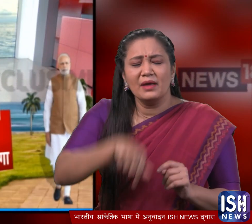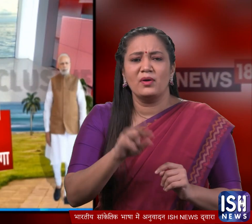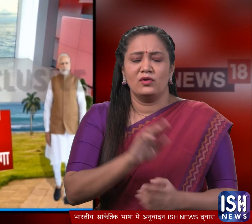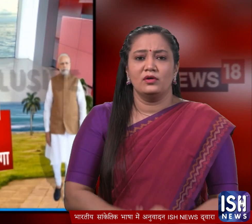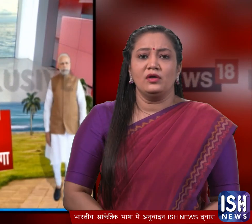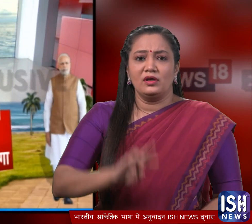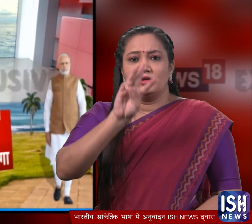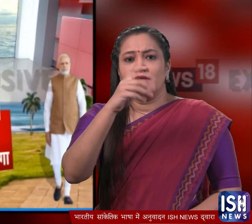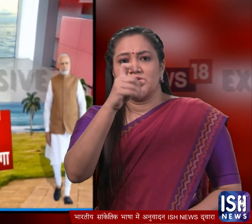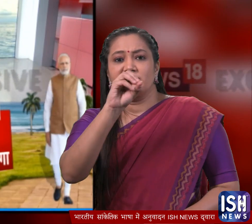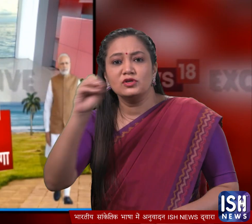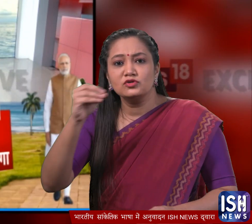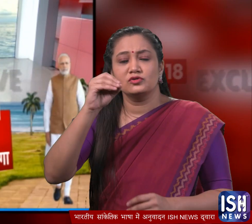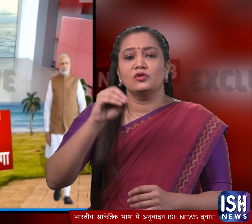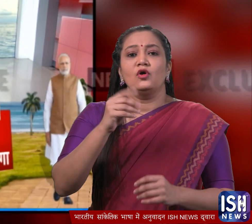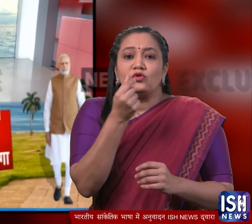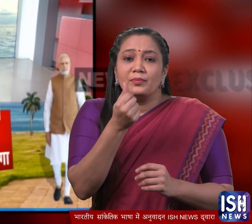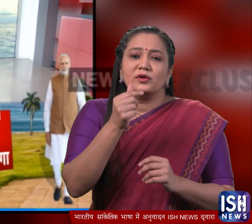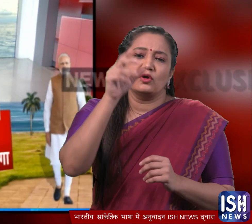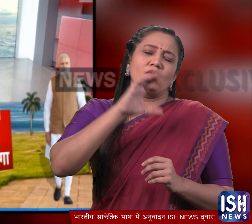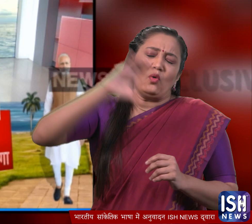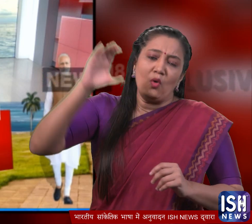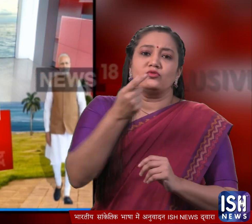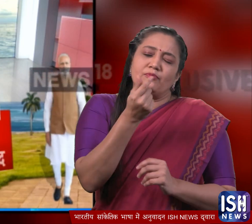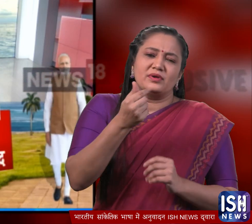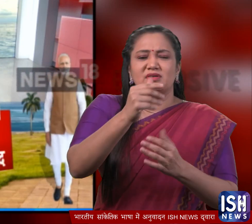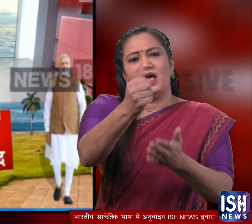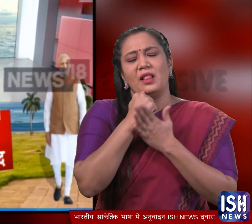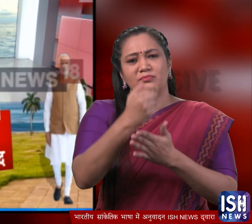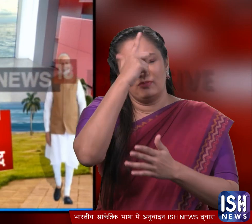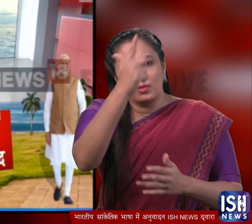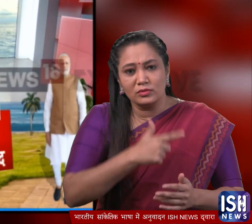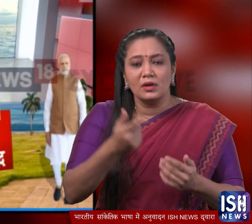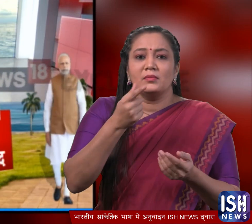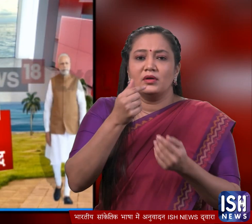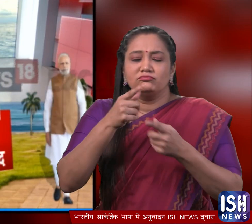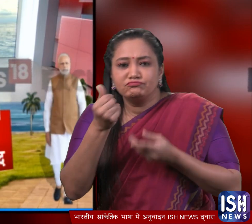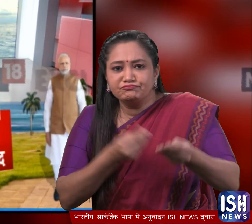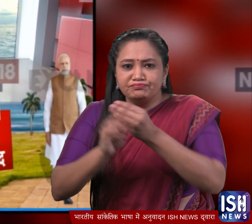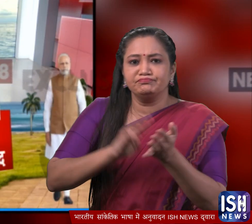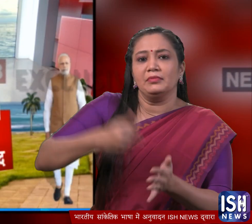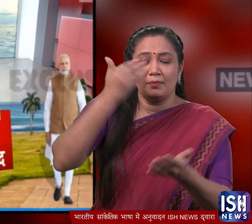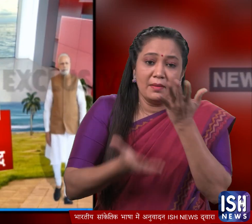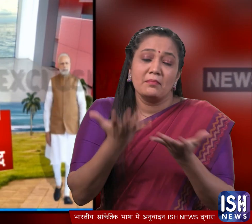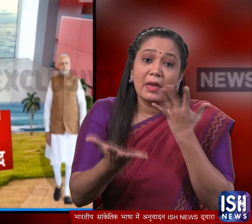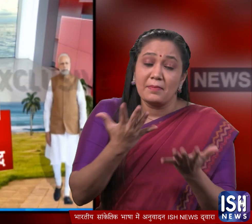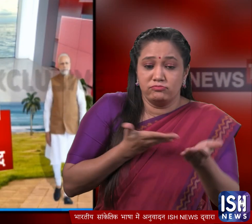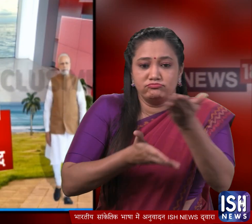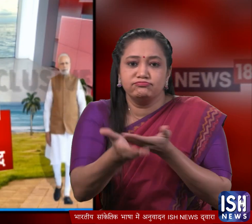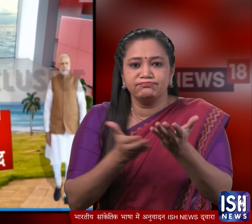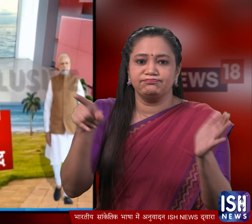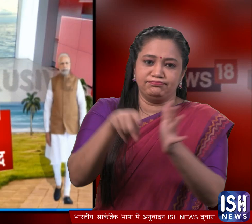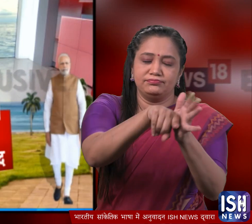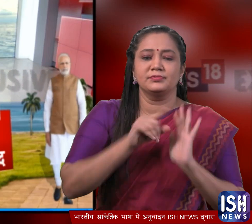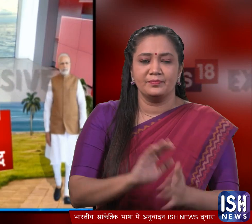करीब 3700 करोड़ रुपए का कर्ज मांगा है। जल्द ही भारत और श्रीलंका के ऊर्जा सचिव इस लोन के लिए एक समझौते पर दस्तखत कर सकते